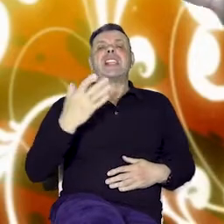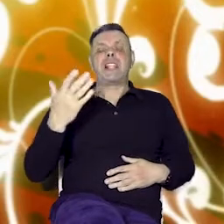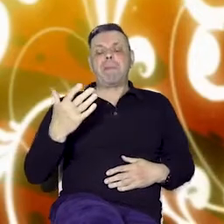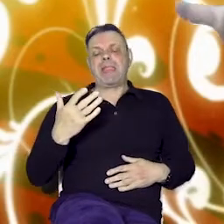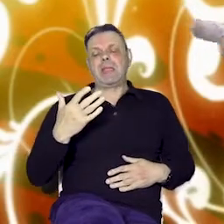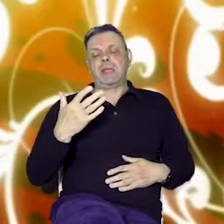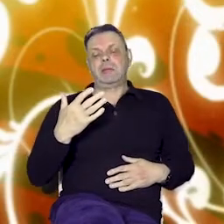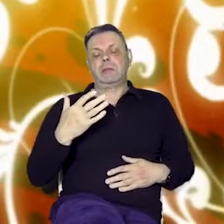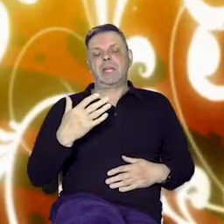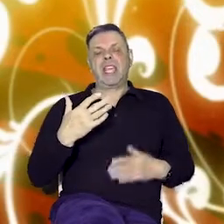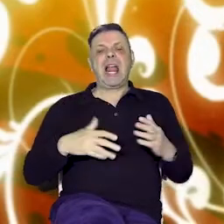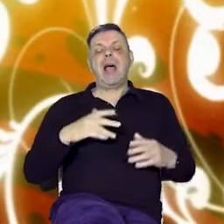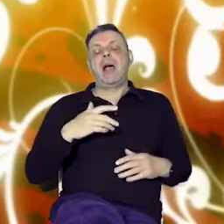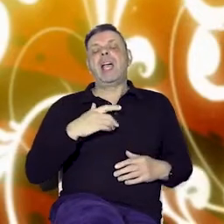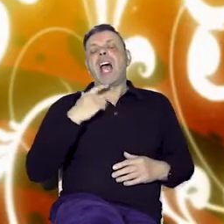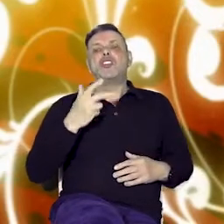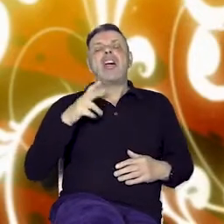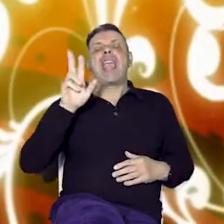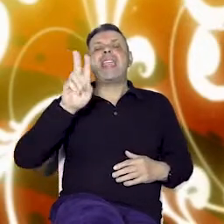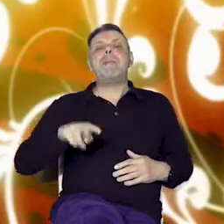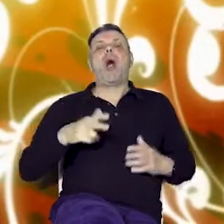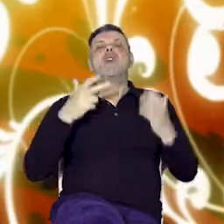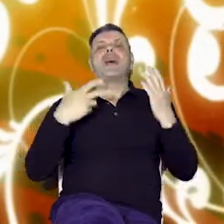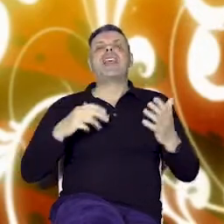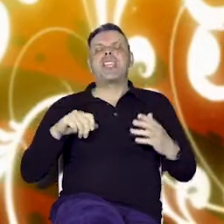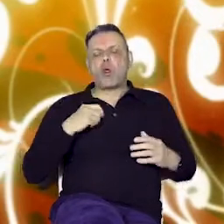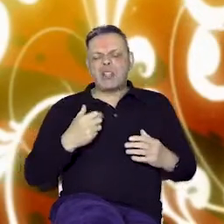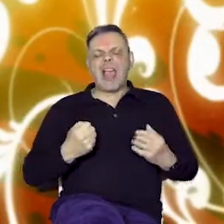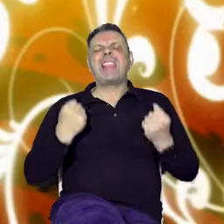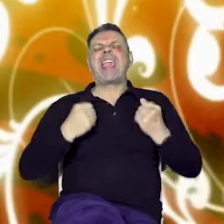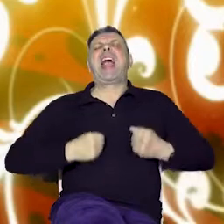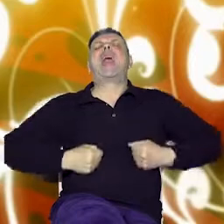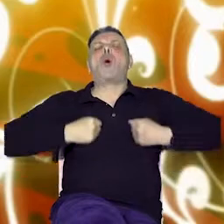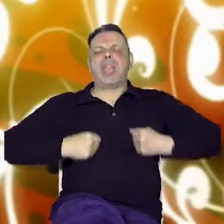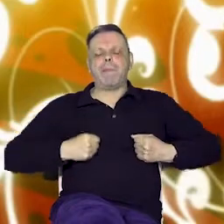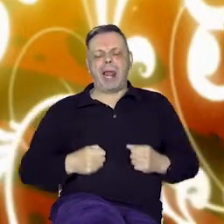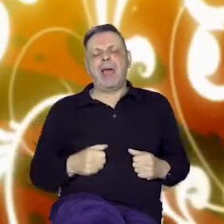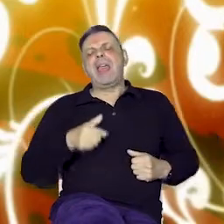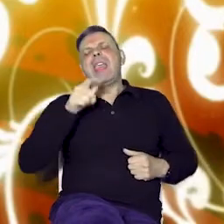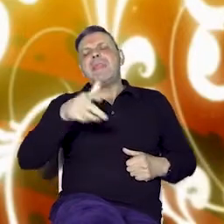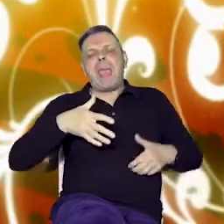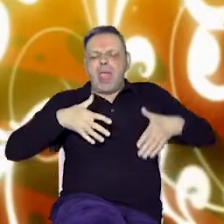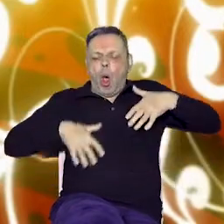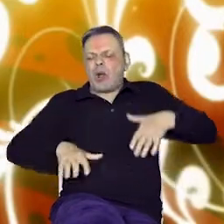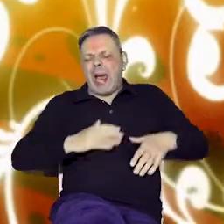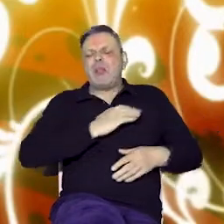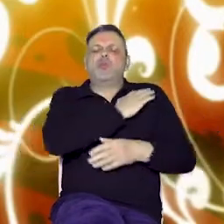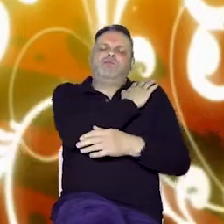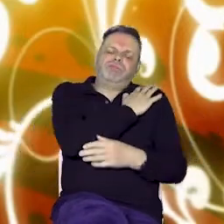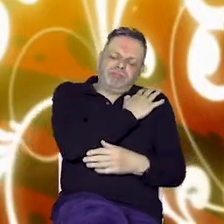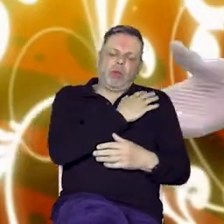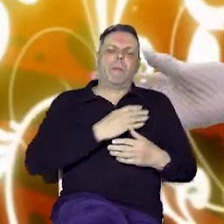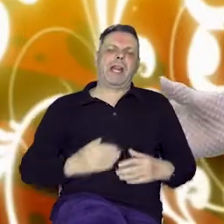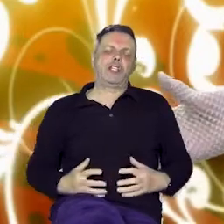pokazuje da ima 80 godina jer je jako debela i opterećuju se svi organi. Znači, to je ta metabolička starost. To je vrlo